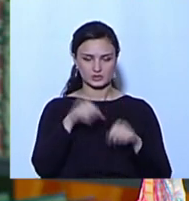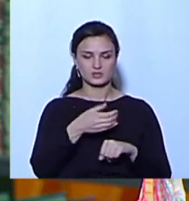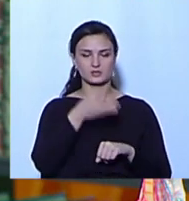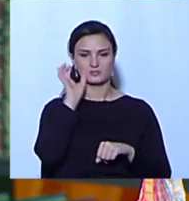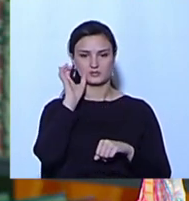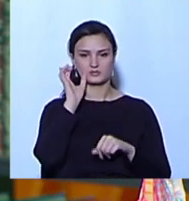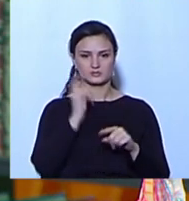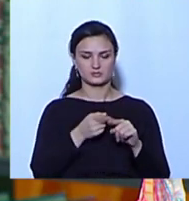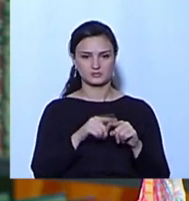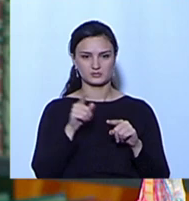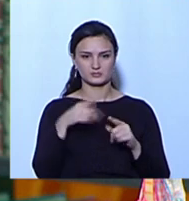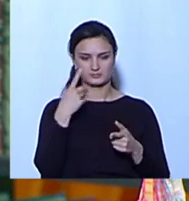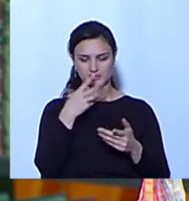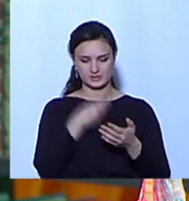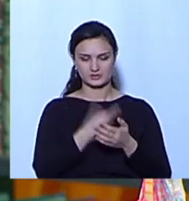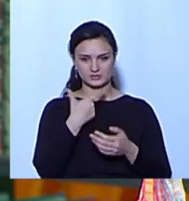შესაძლებელია ეს პირადი